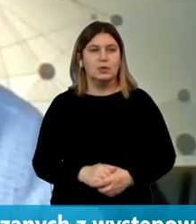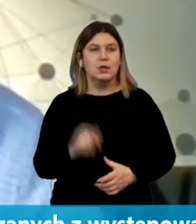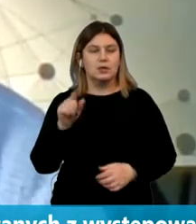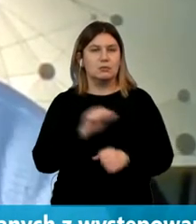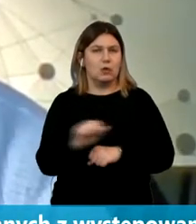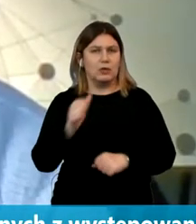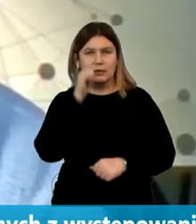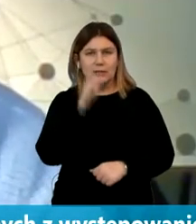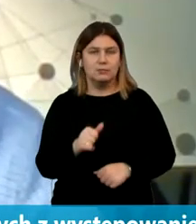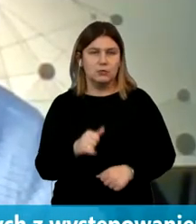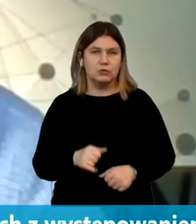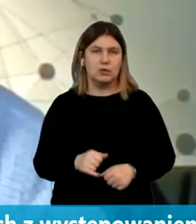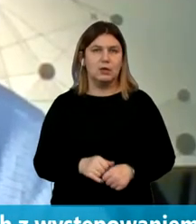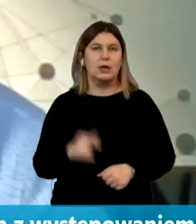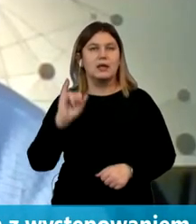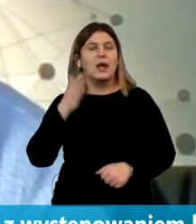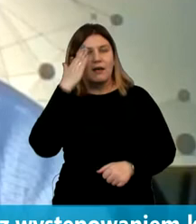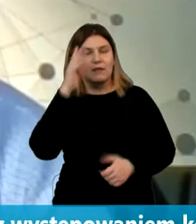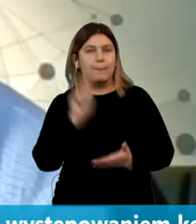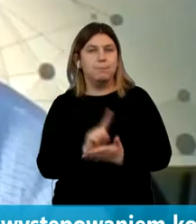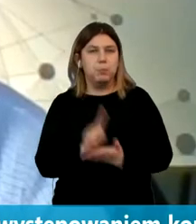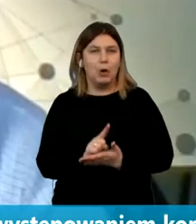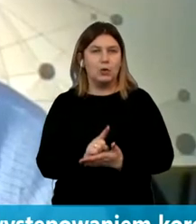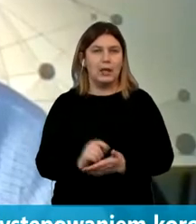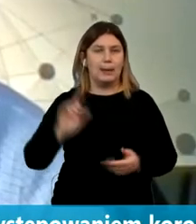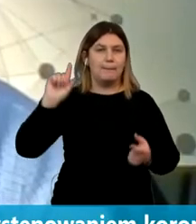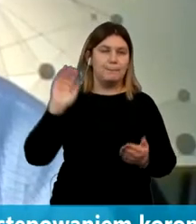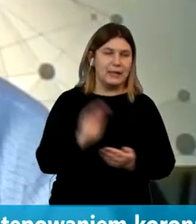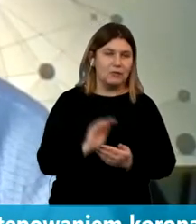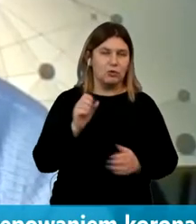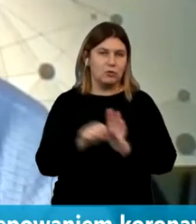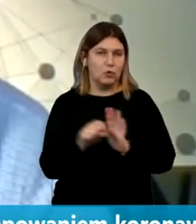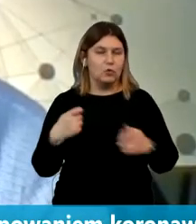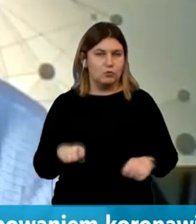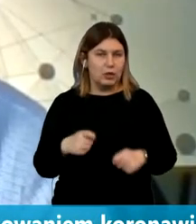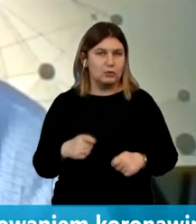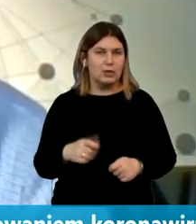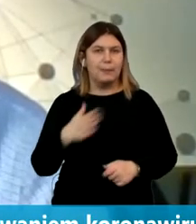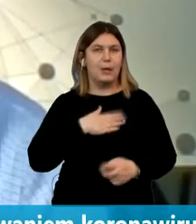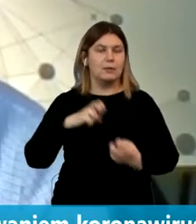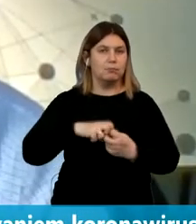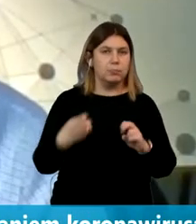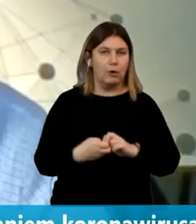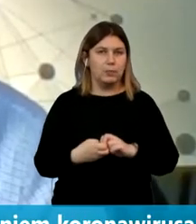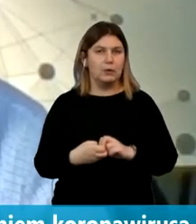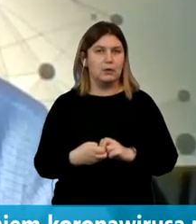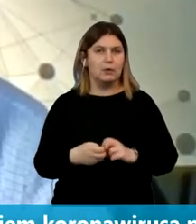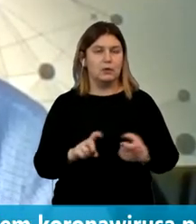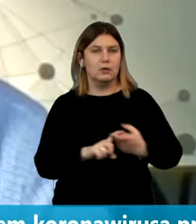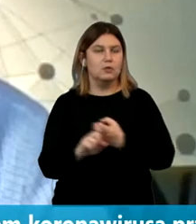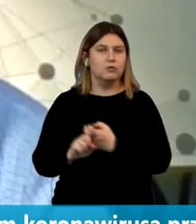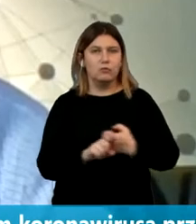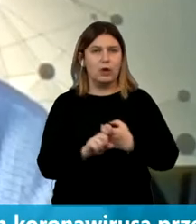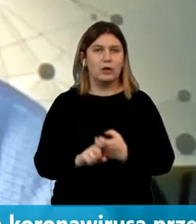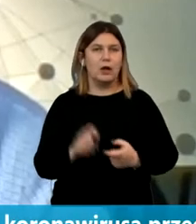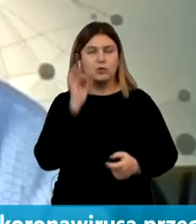niemożliwe. Jak wiecie, podatki wpływają niższe do Szczecina. Mieliśmy sporo problemów związanych z rzeczami